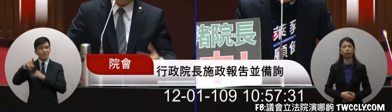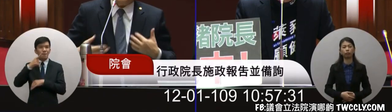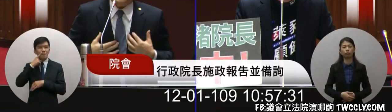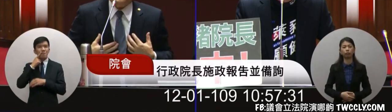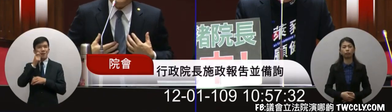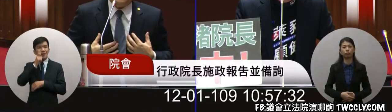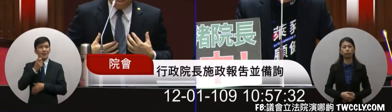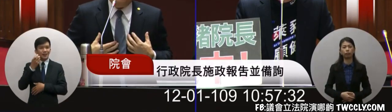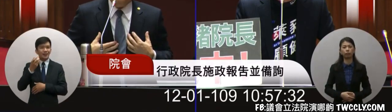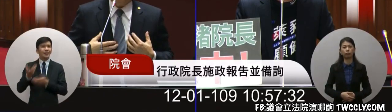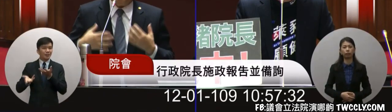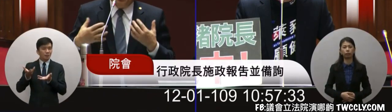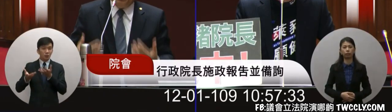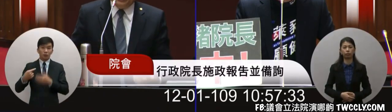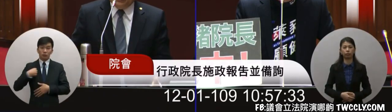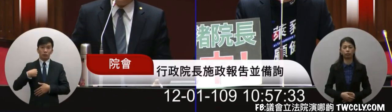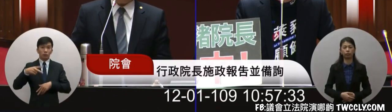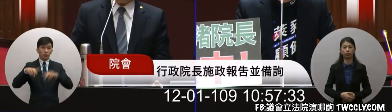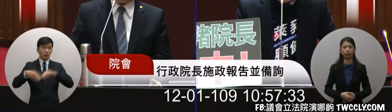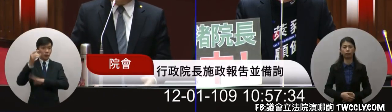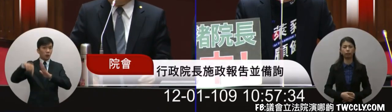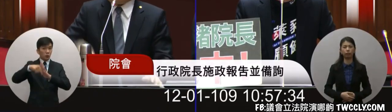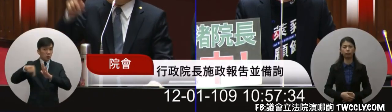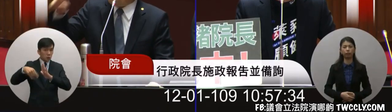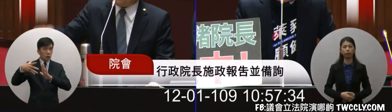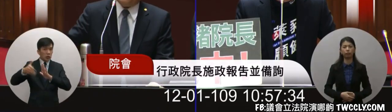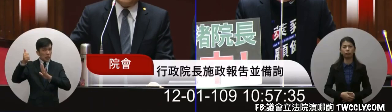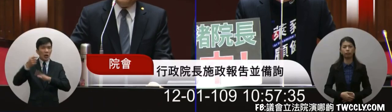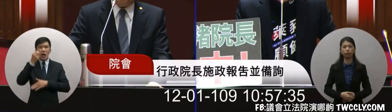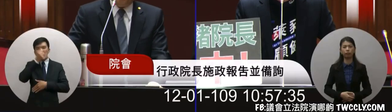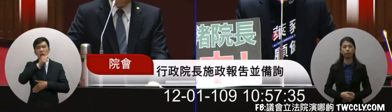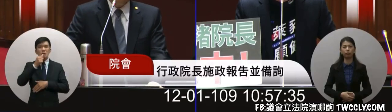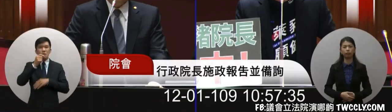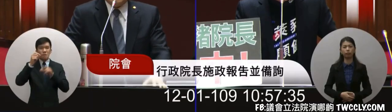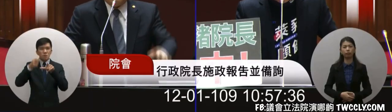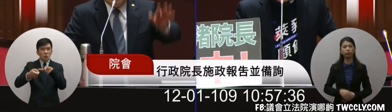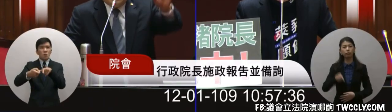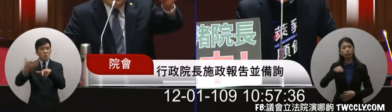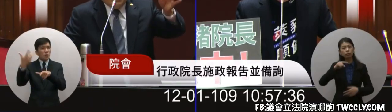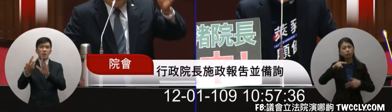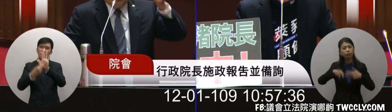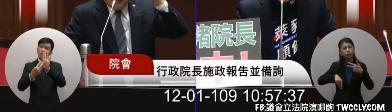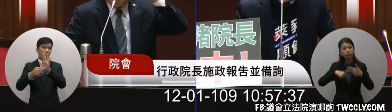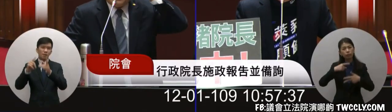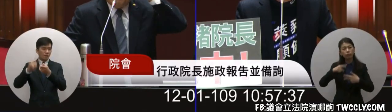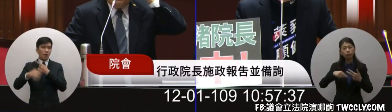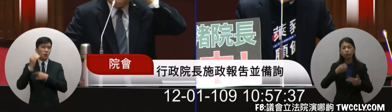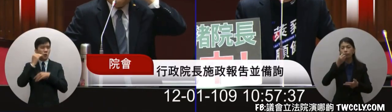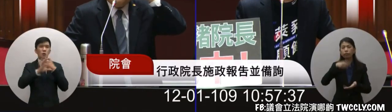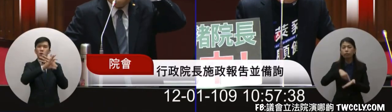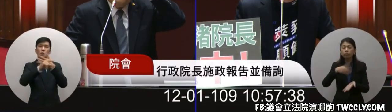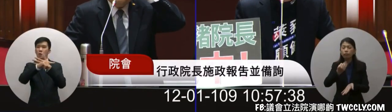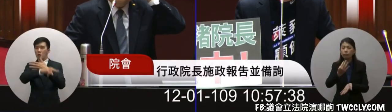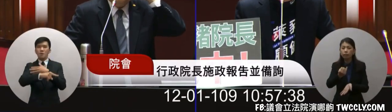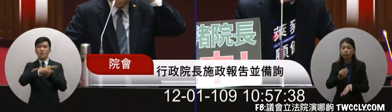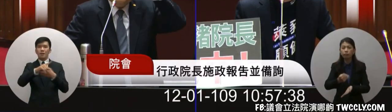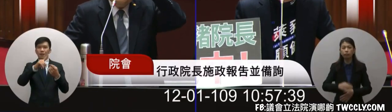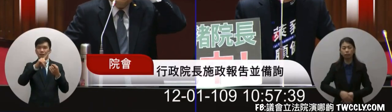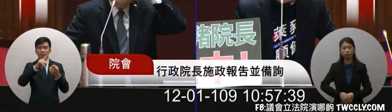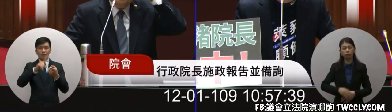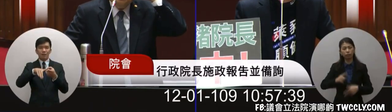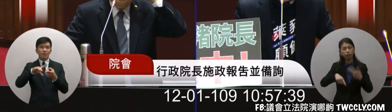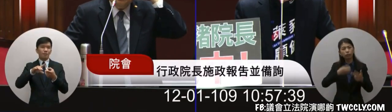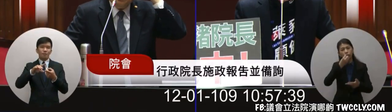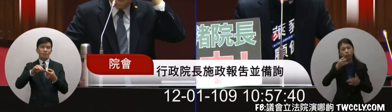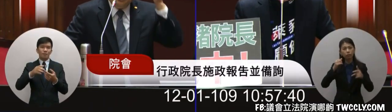差不多。 但作为行政院长，不会有意义在这里讲啊，我特别喜欢哪一 个。但是你一个礼拜有吃 几次？这样对其他的国家不太好意思。 你一礼拜吃几